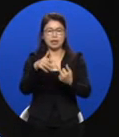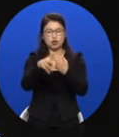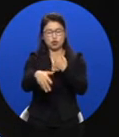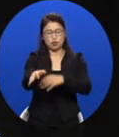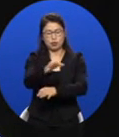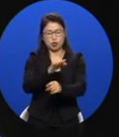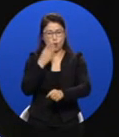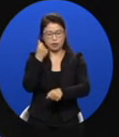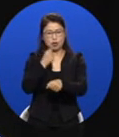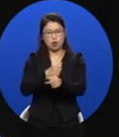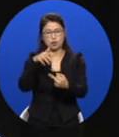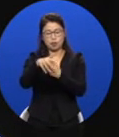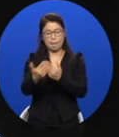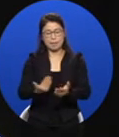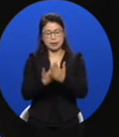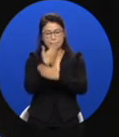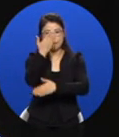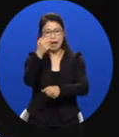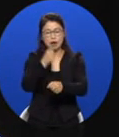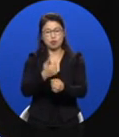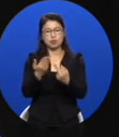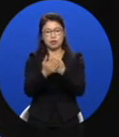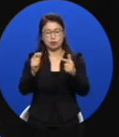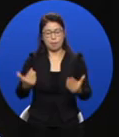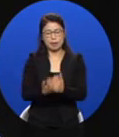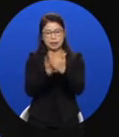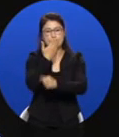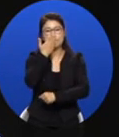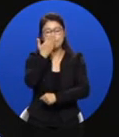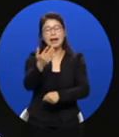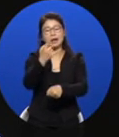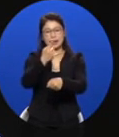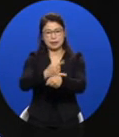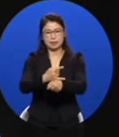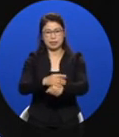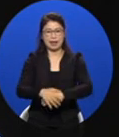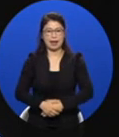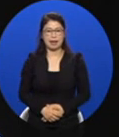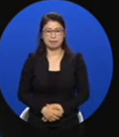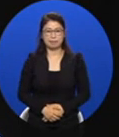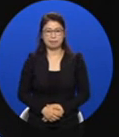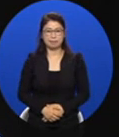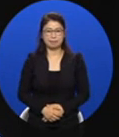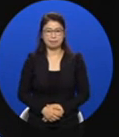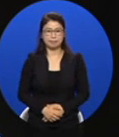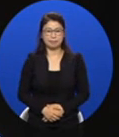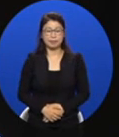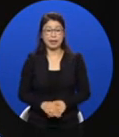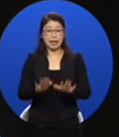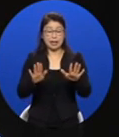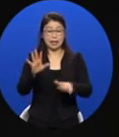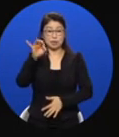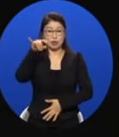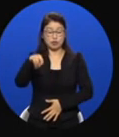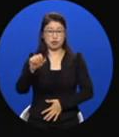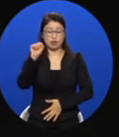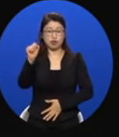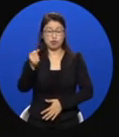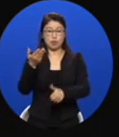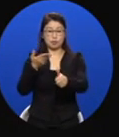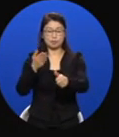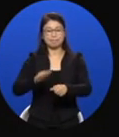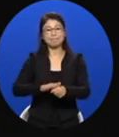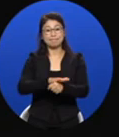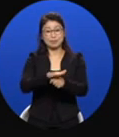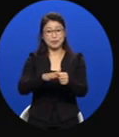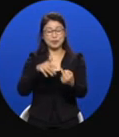활성화시키고 서귀포를 발전시키고 제주도를 발전시켜 나가도록 합시다. 네, 위성곤 후보 말씀해 주십시오.